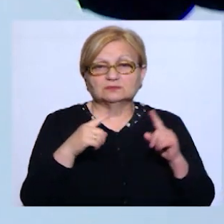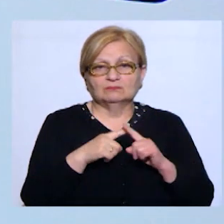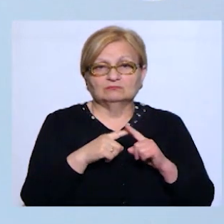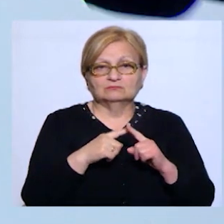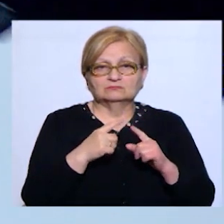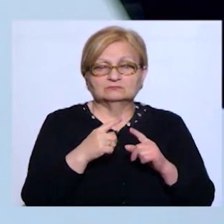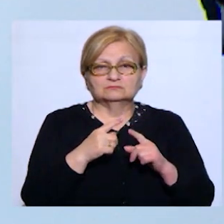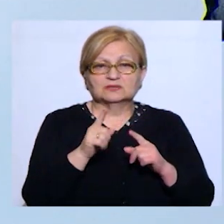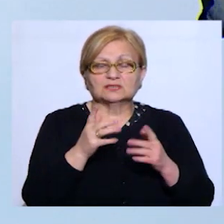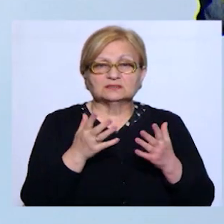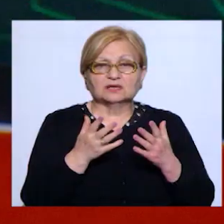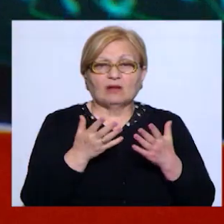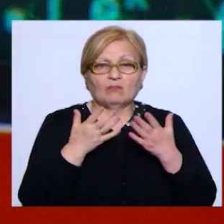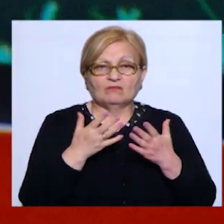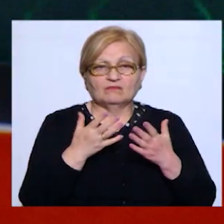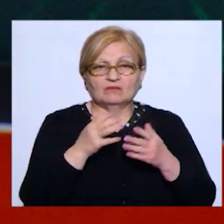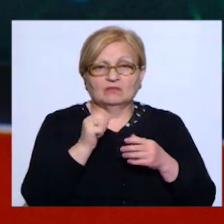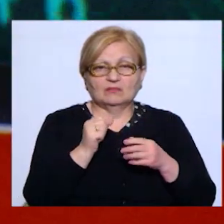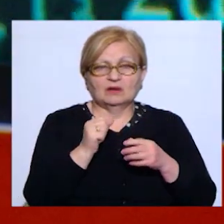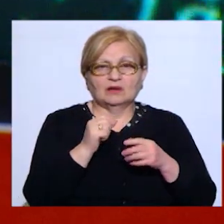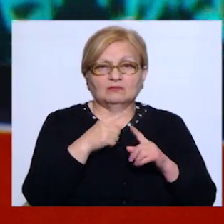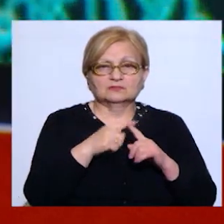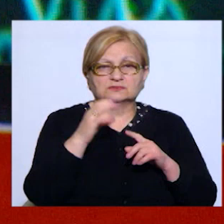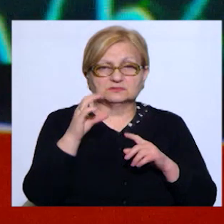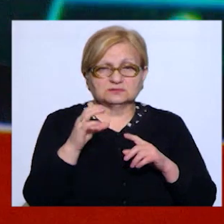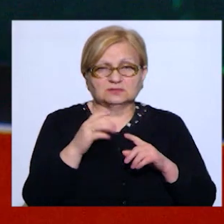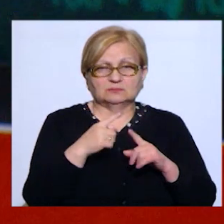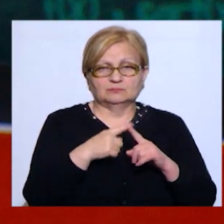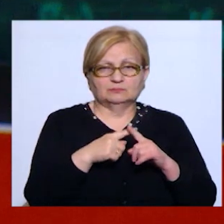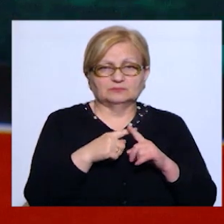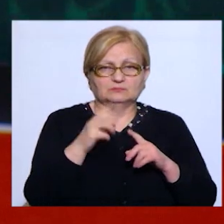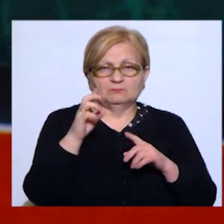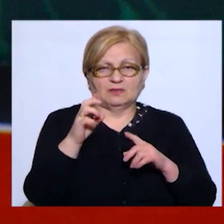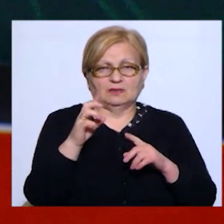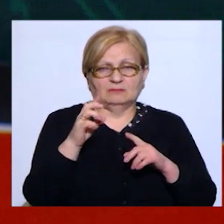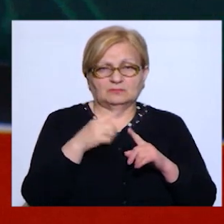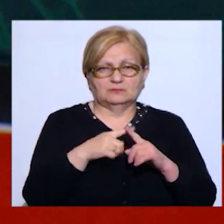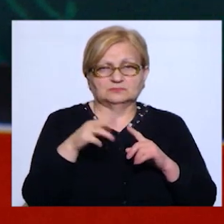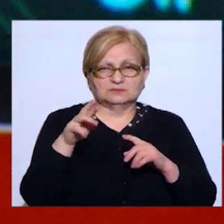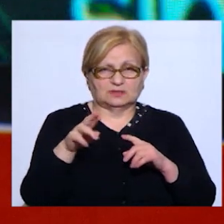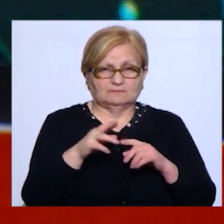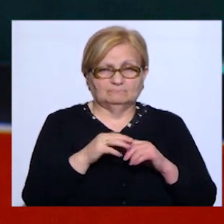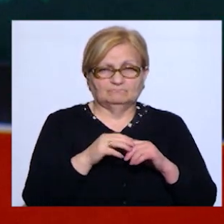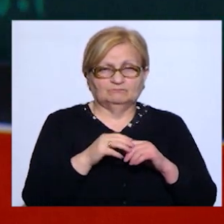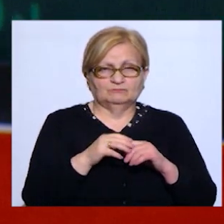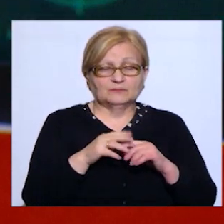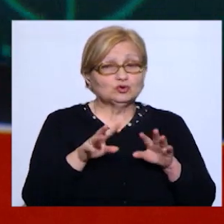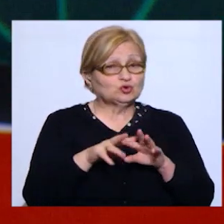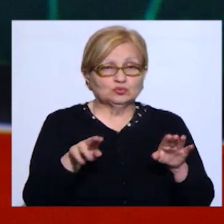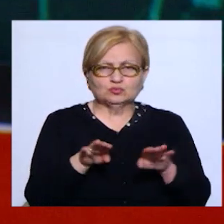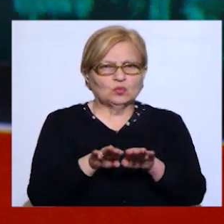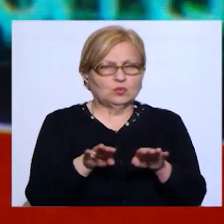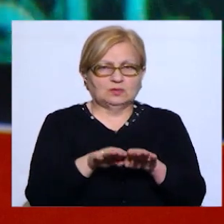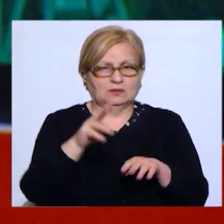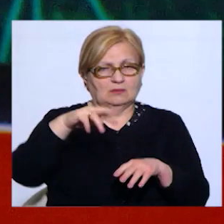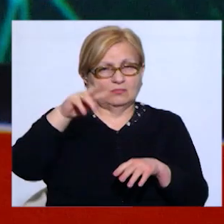ნაწილები. რას მივიღე? A + C + B + D. და ნახე, ტოლია. ანუ